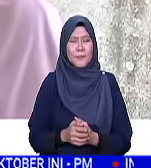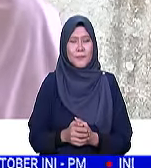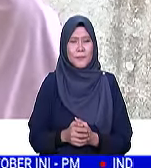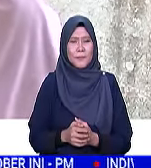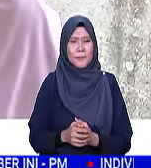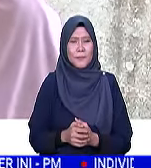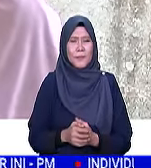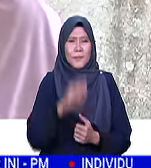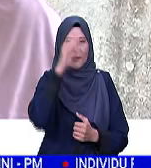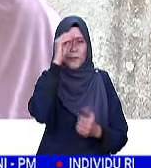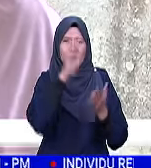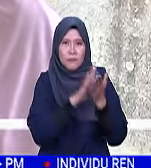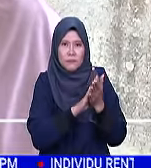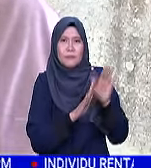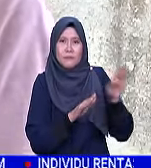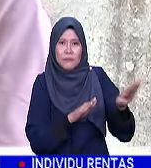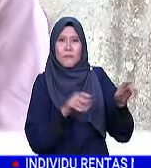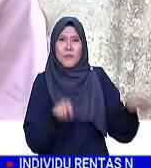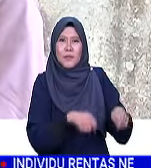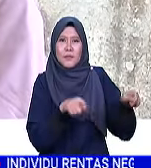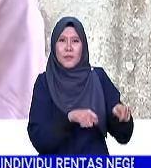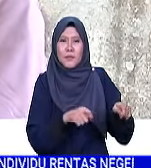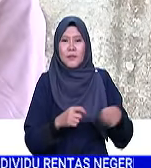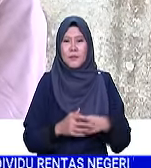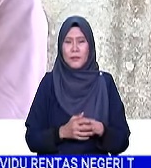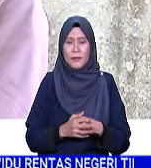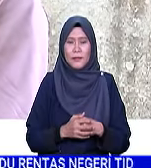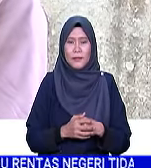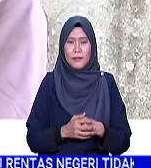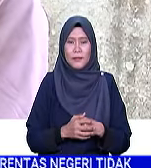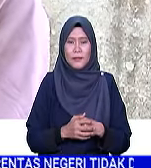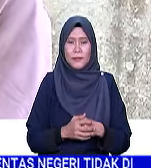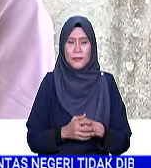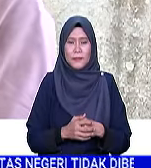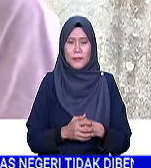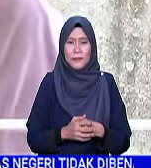Ada masuk. Mata dia merapi, merapi.